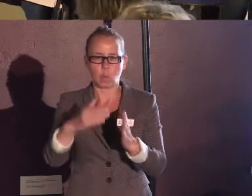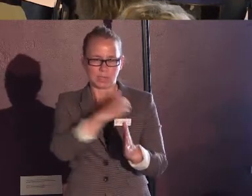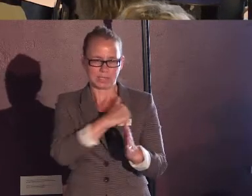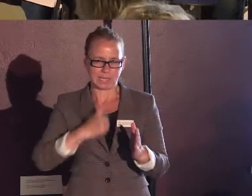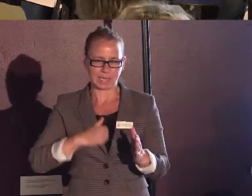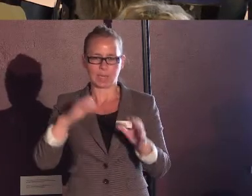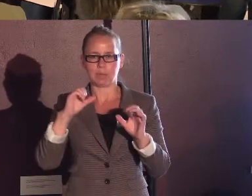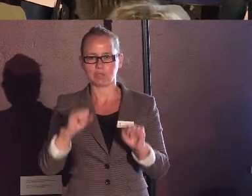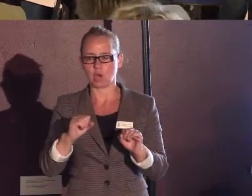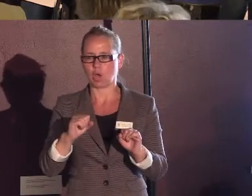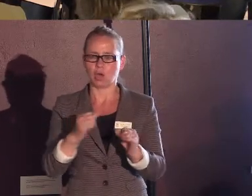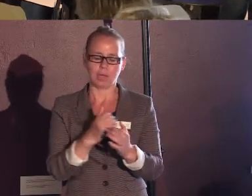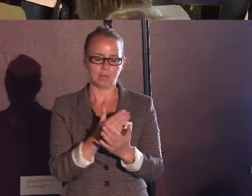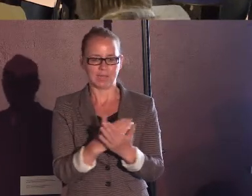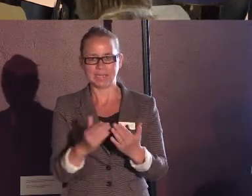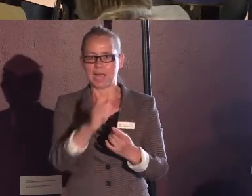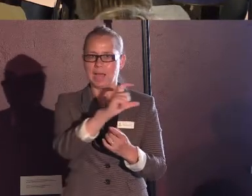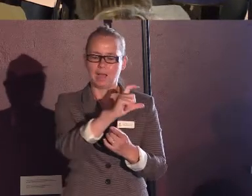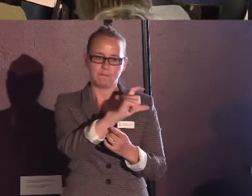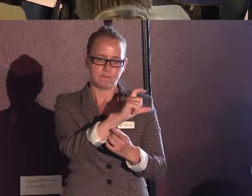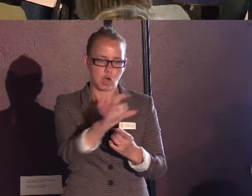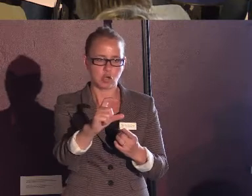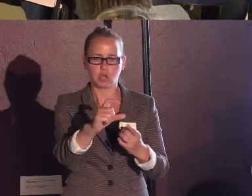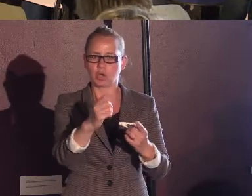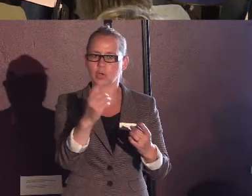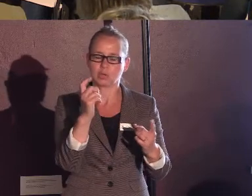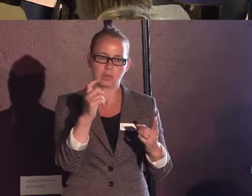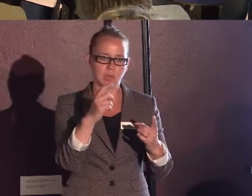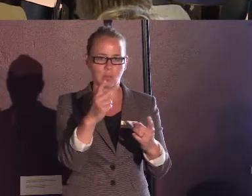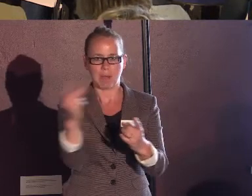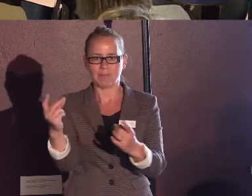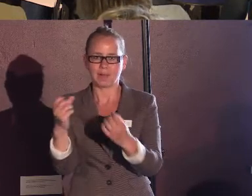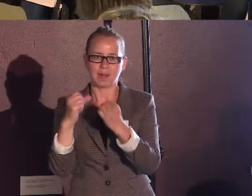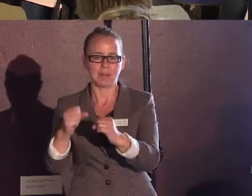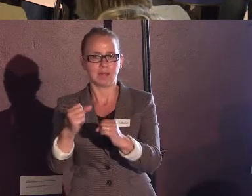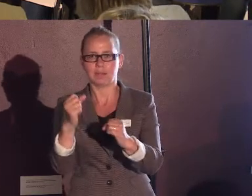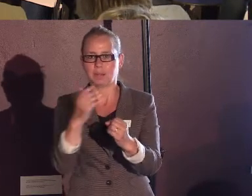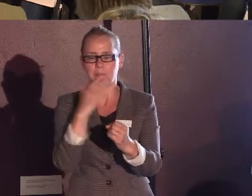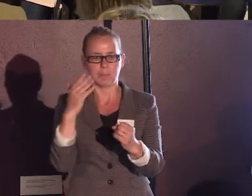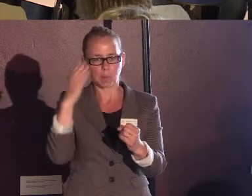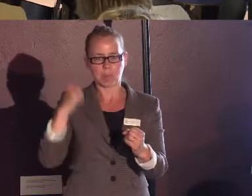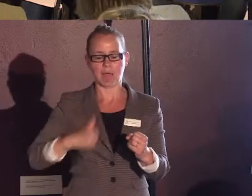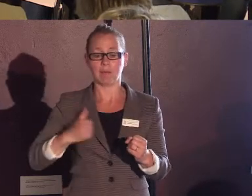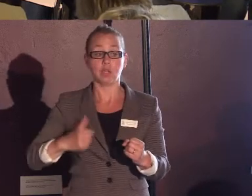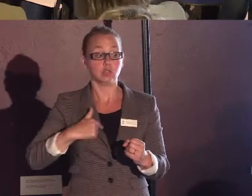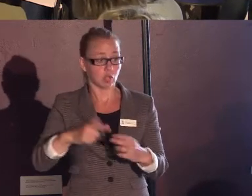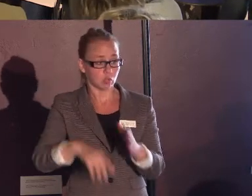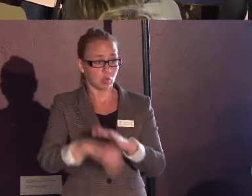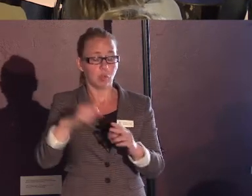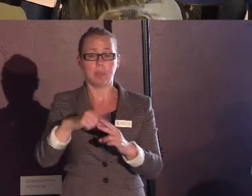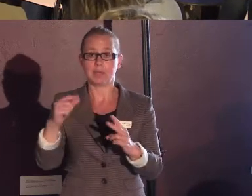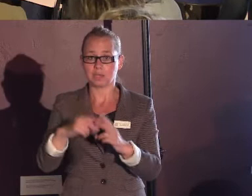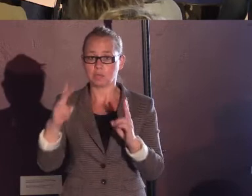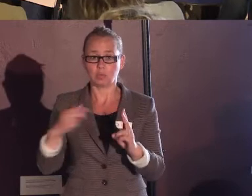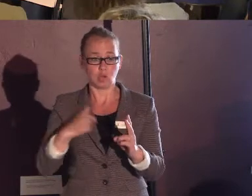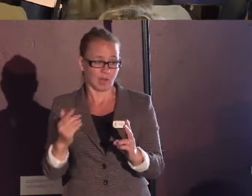skickade in, att det kom inte entreprenörerna och utövarna till godo. Och därför tog vi det här initiativet som jag nyss refererade